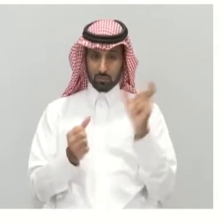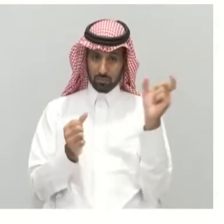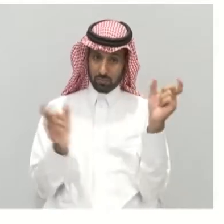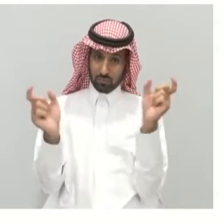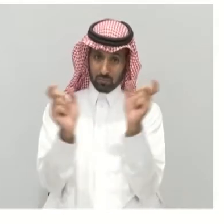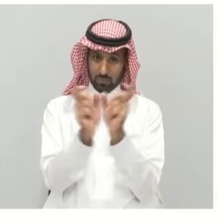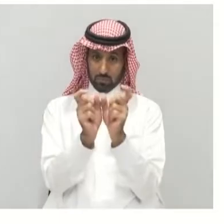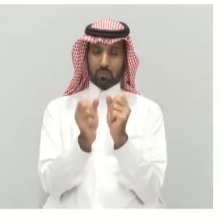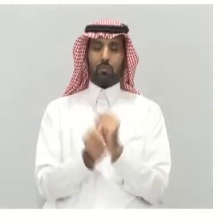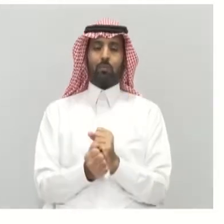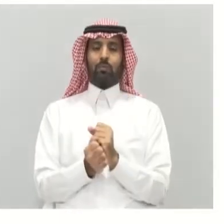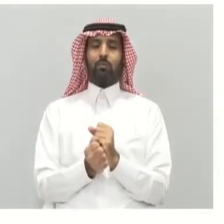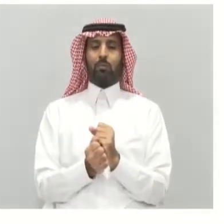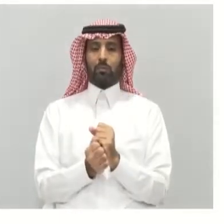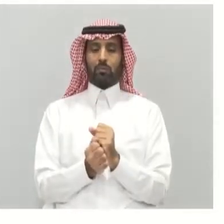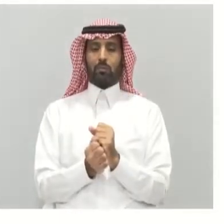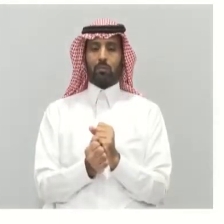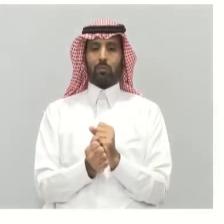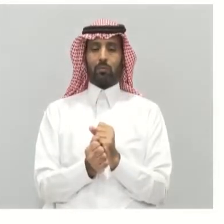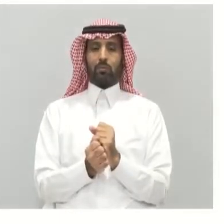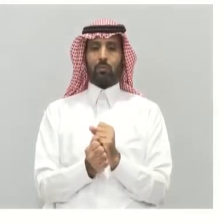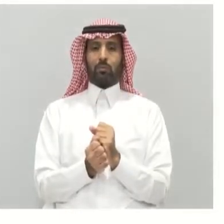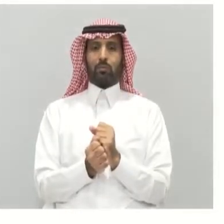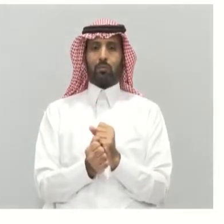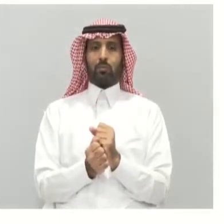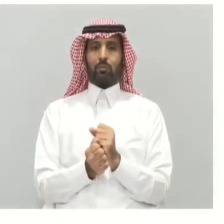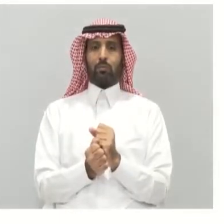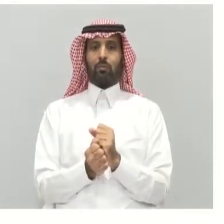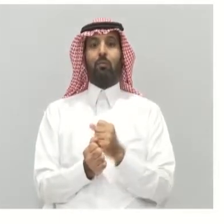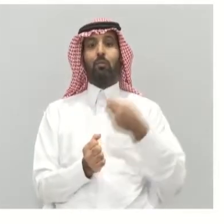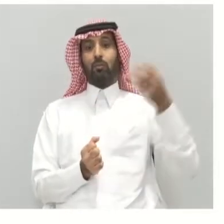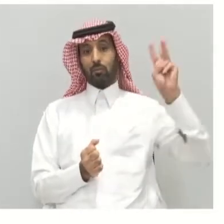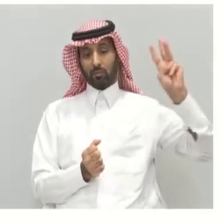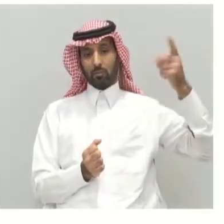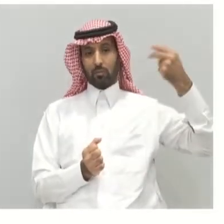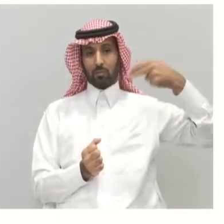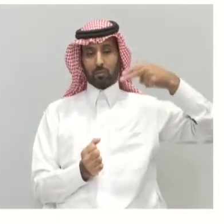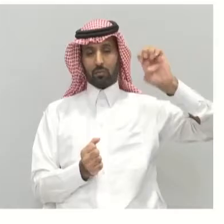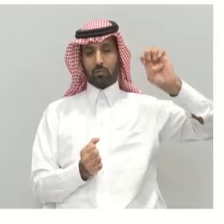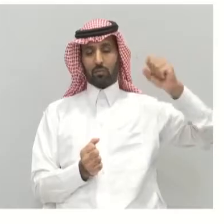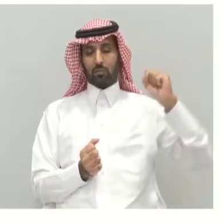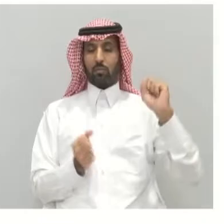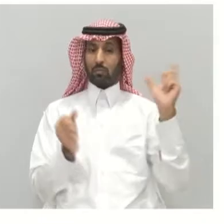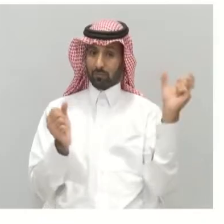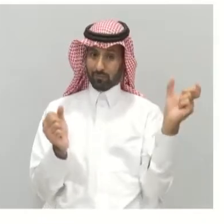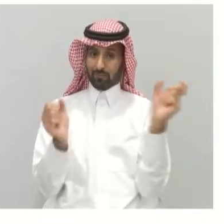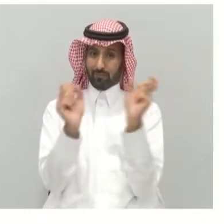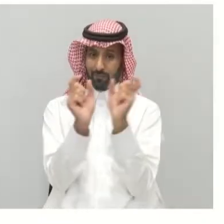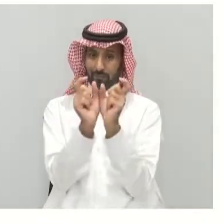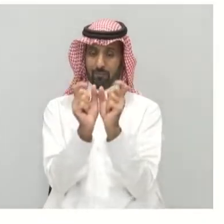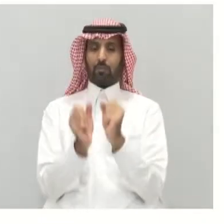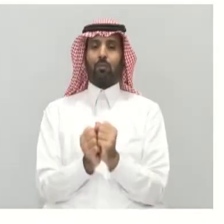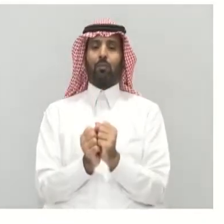sentence, okay? طيب. We have the when clauses, I mean the clause that start with